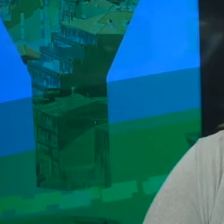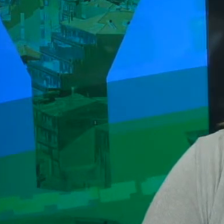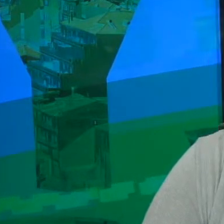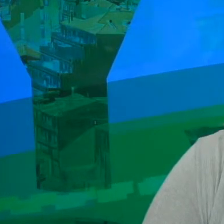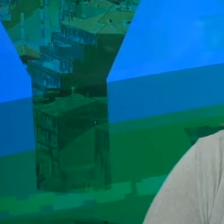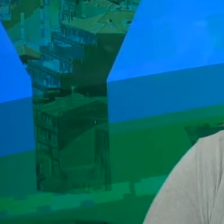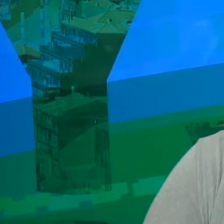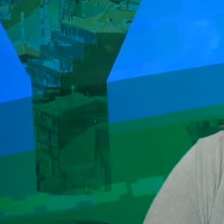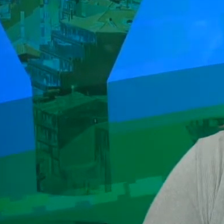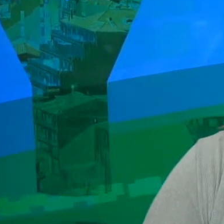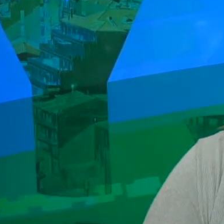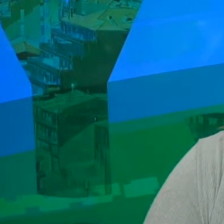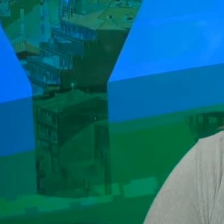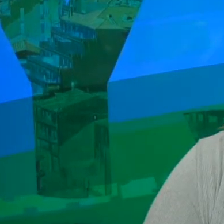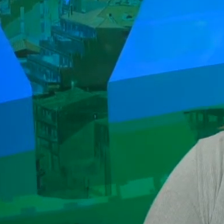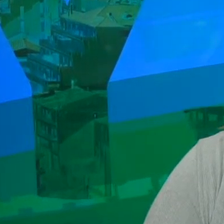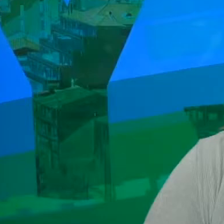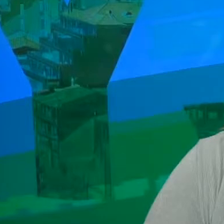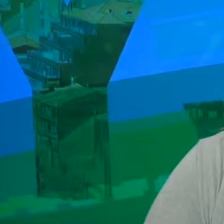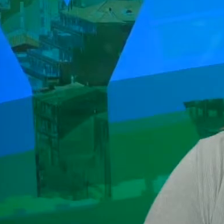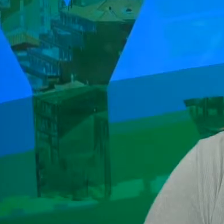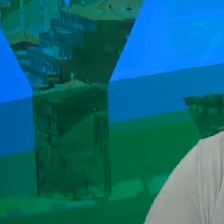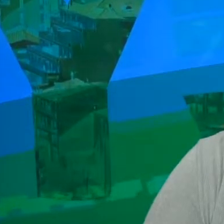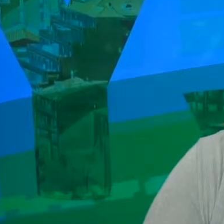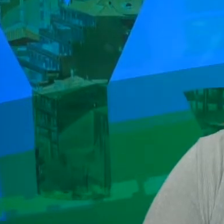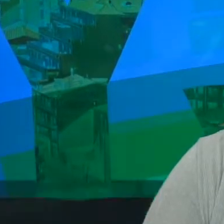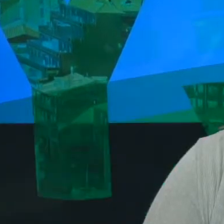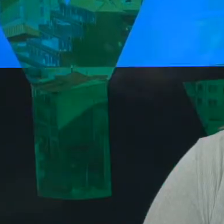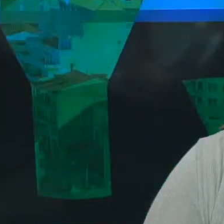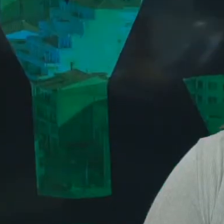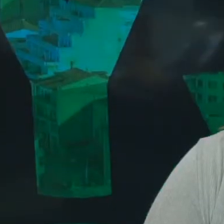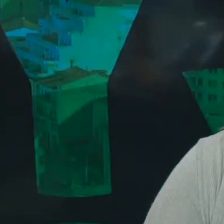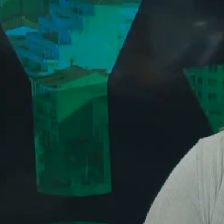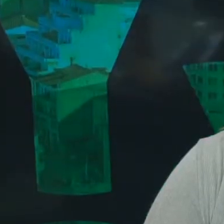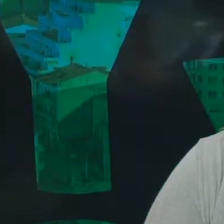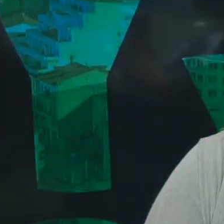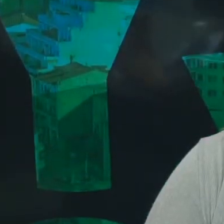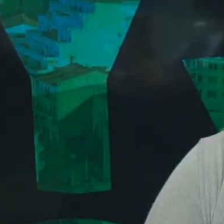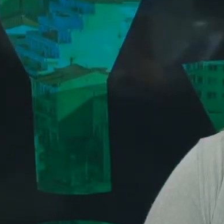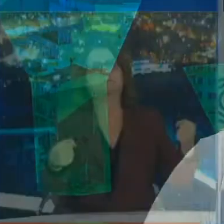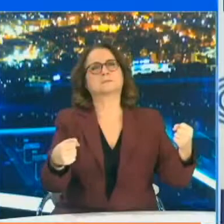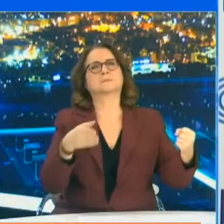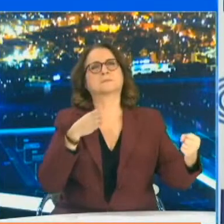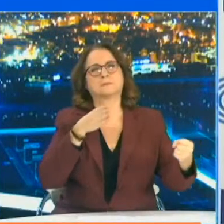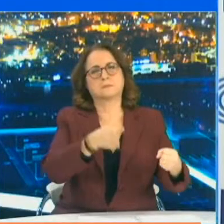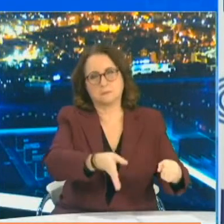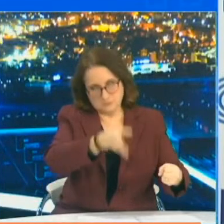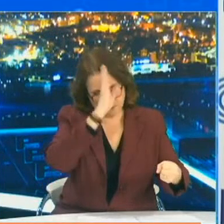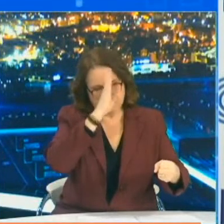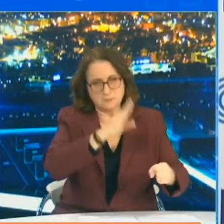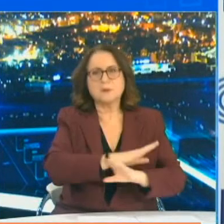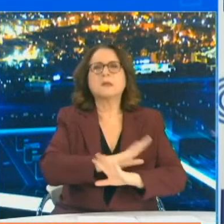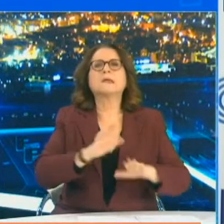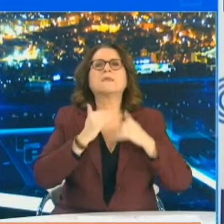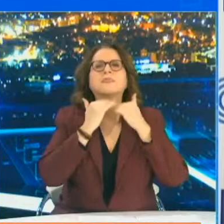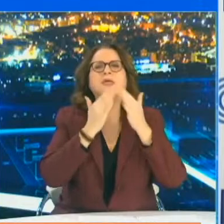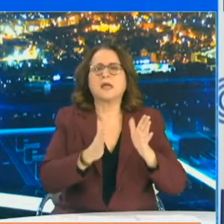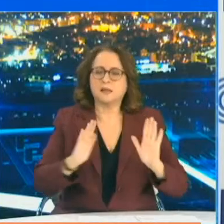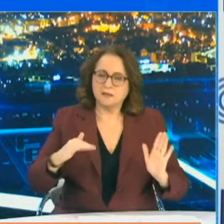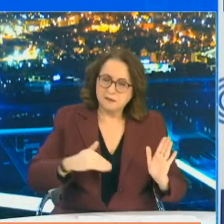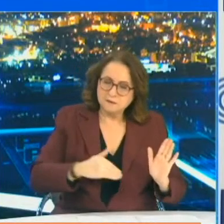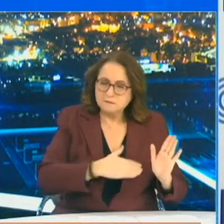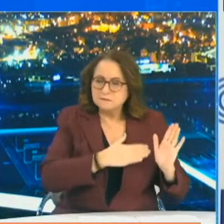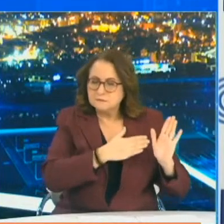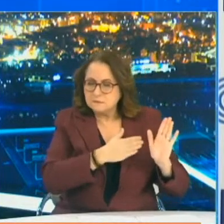Υγείας, δήλωσε ότι οι λοιμοξιολόγοι έδωσαν το πράσινο φως για τη λειτουργία της αγοράς. Τα επόμενα βήματα στην αντιμετώπιση της πανδημίας